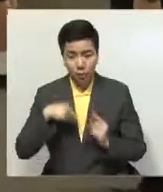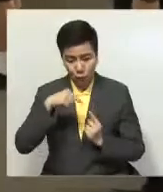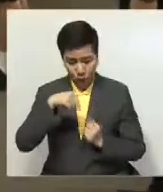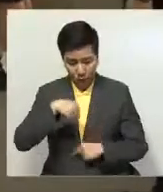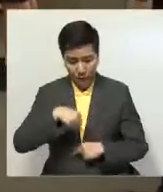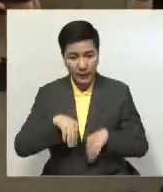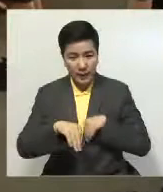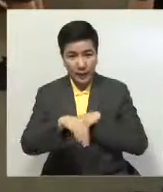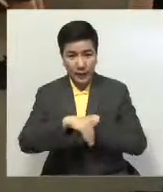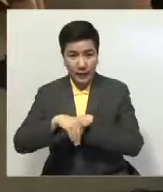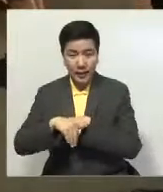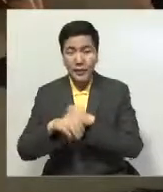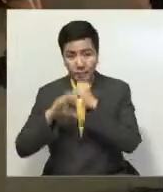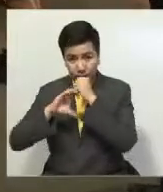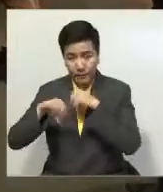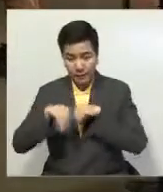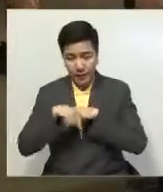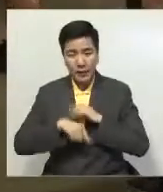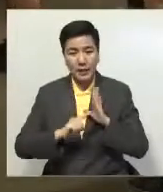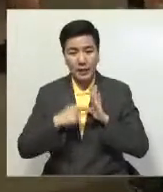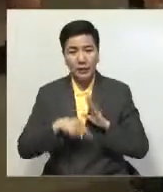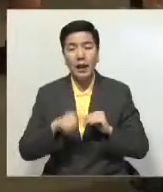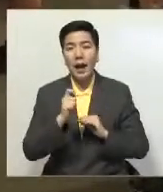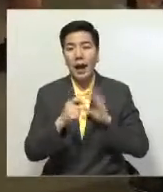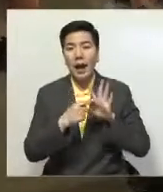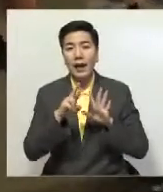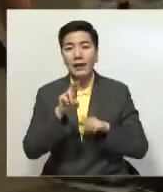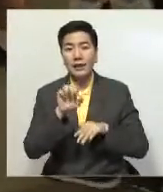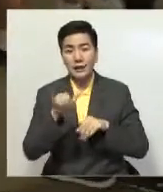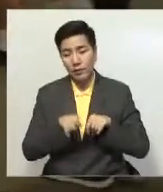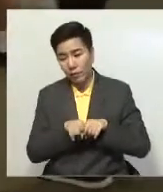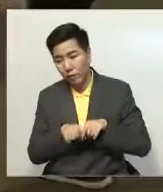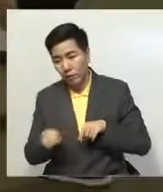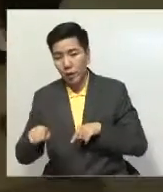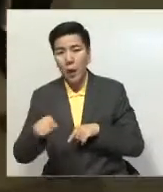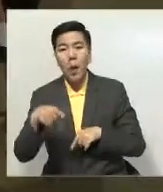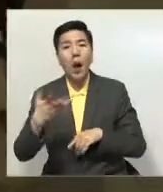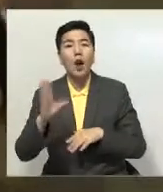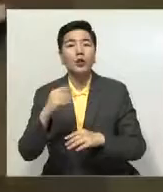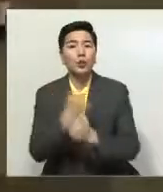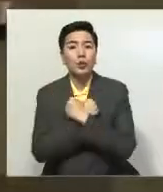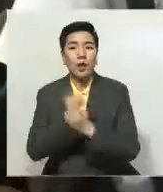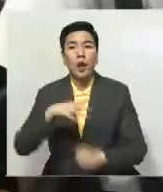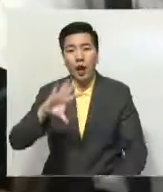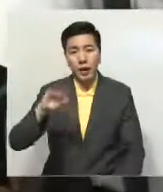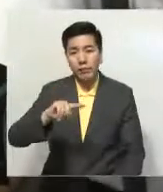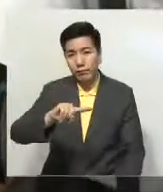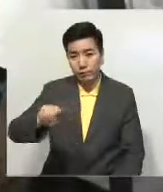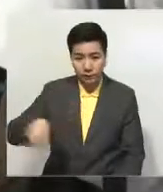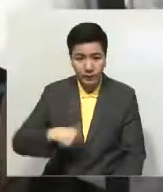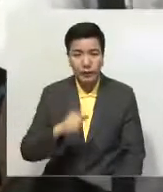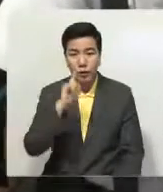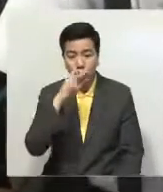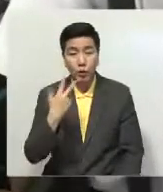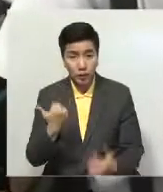ากจุดที่ใกล้กับ ของกสทช.นั่นเองเริ่มต้นจากสถานีอารีไปจนถึงสถานีพร้อมพงษ์แล้วก็เดินทางกลับมายังสถานีอ